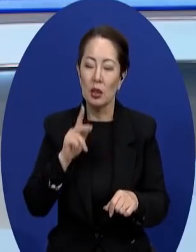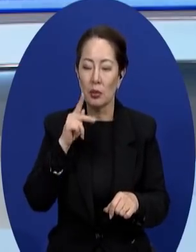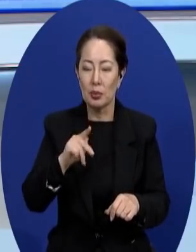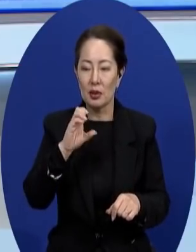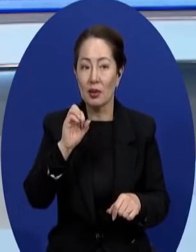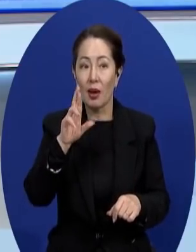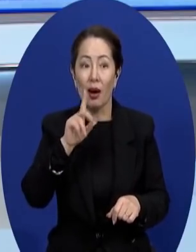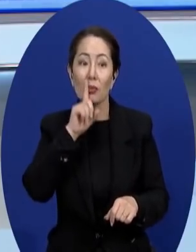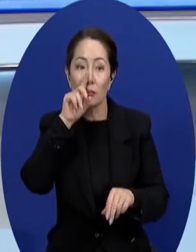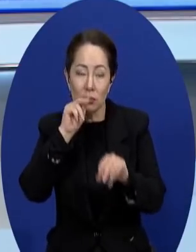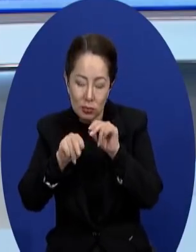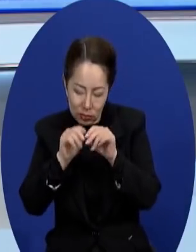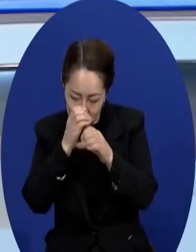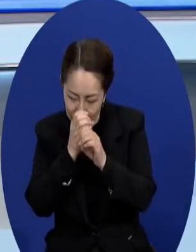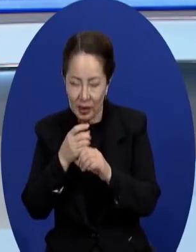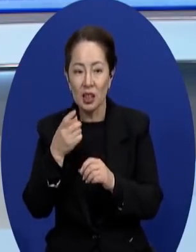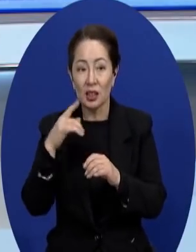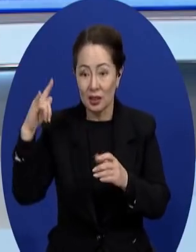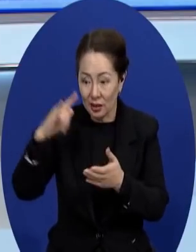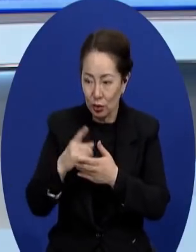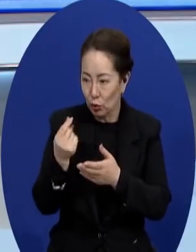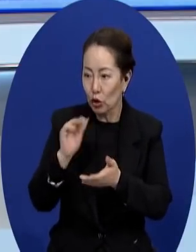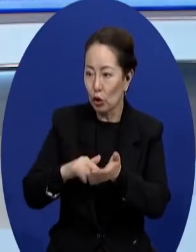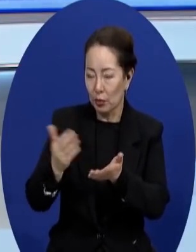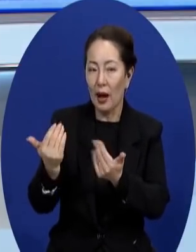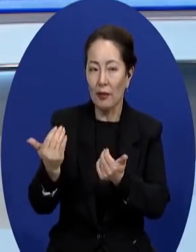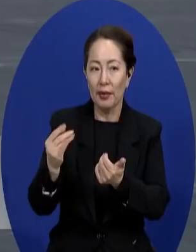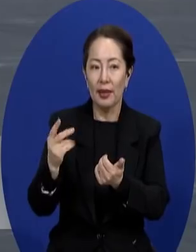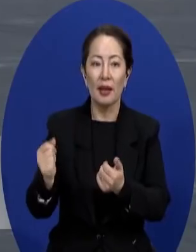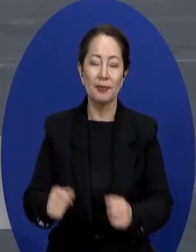нис конгоцны буудлын дээр төлбөртэй авч явах оруулжээ.